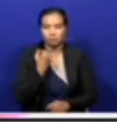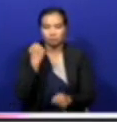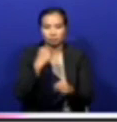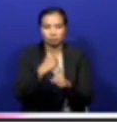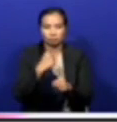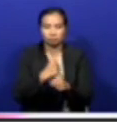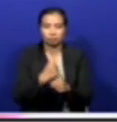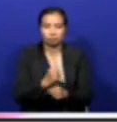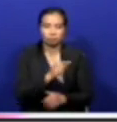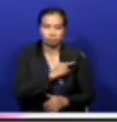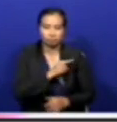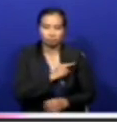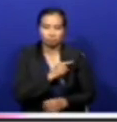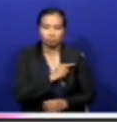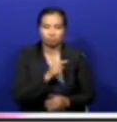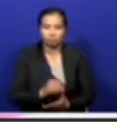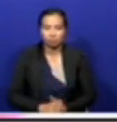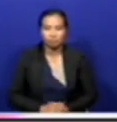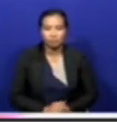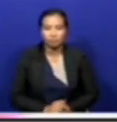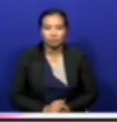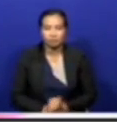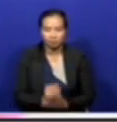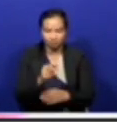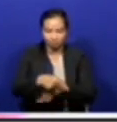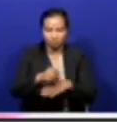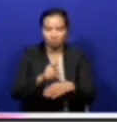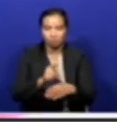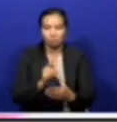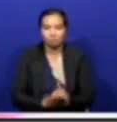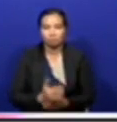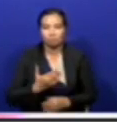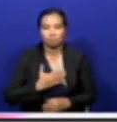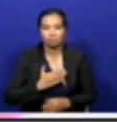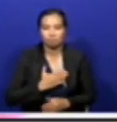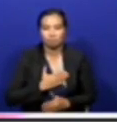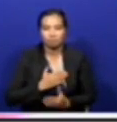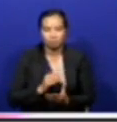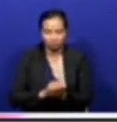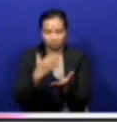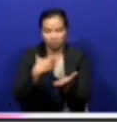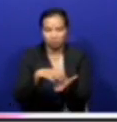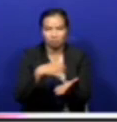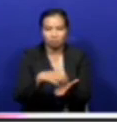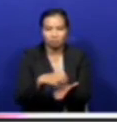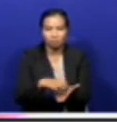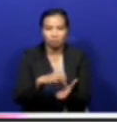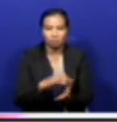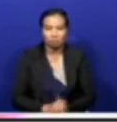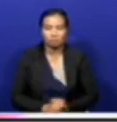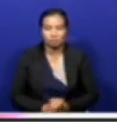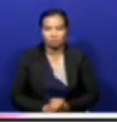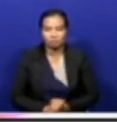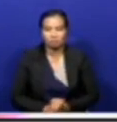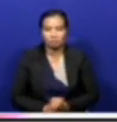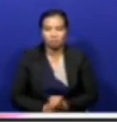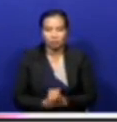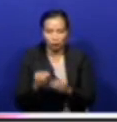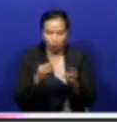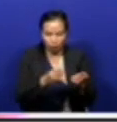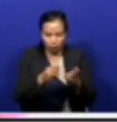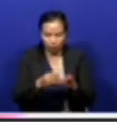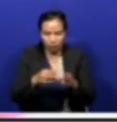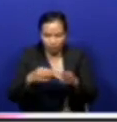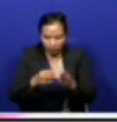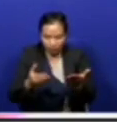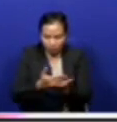างนี้ออกมานะครับท่านประธานครับผมมีประเด็นที่จะกราบเรียนท่านประธานในวิธีการพิจารณ